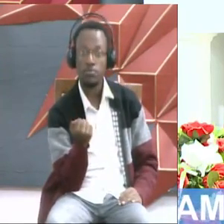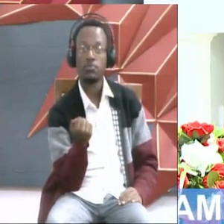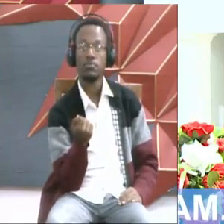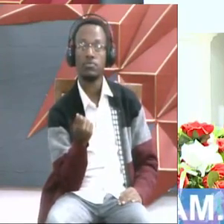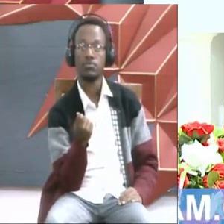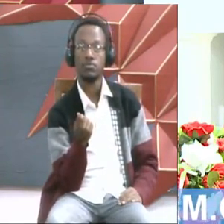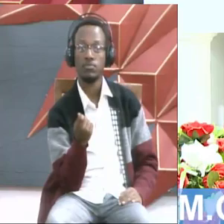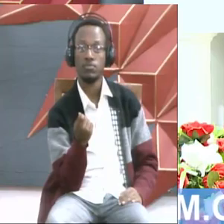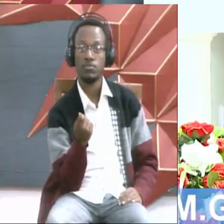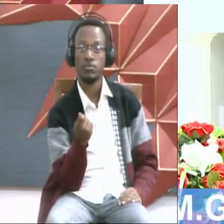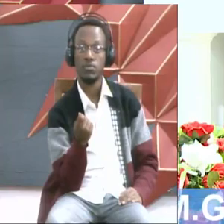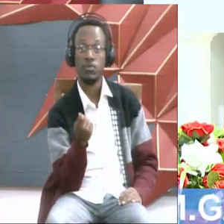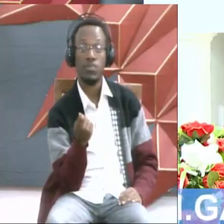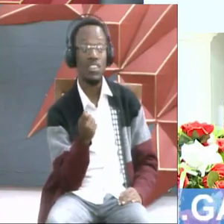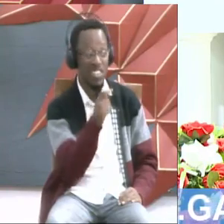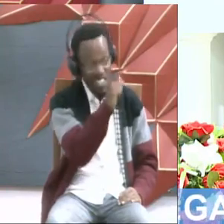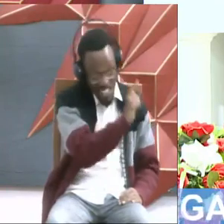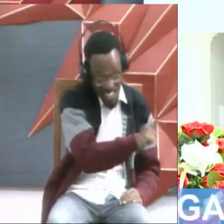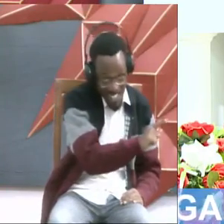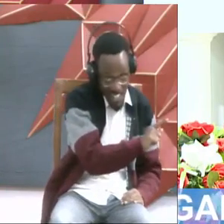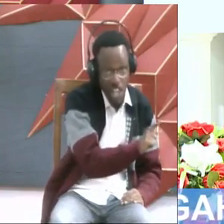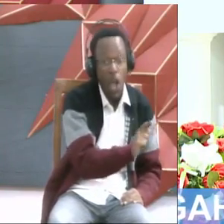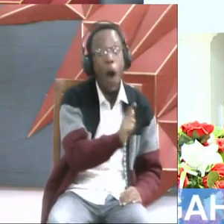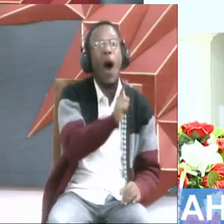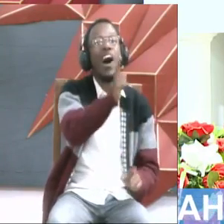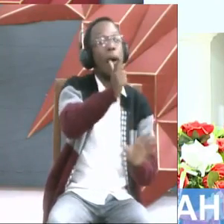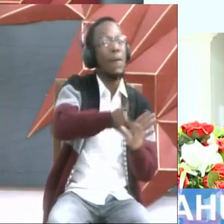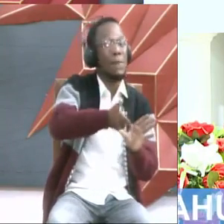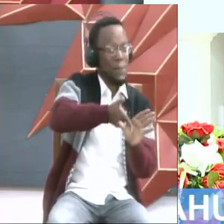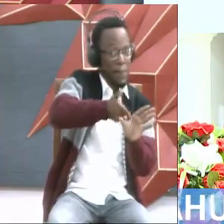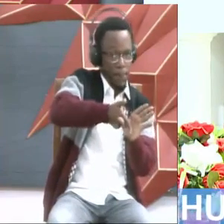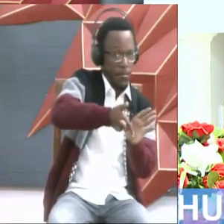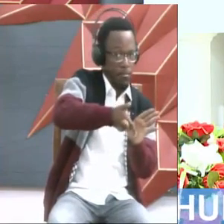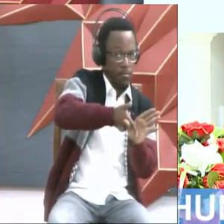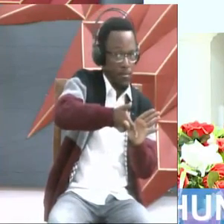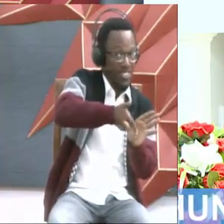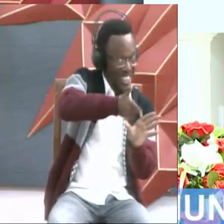qu'aujourd'hui ayo mavuta que cette huile ari